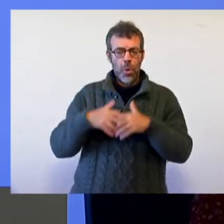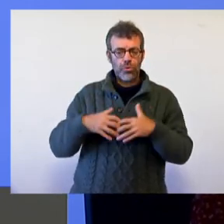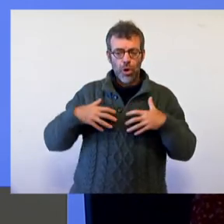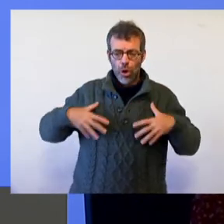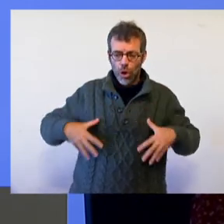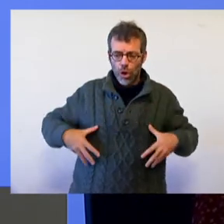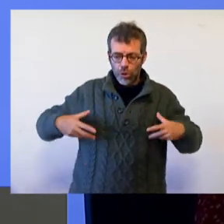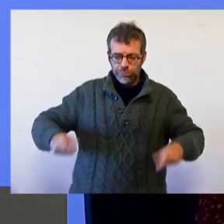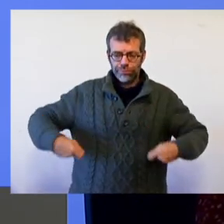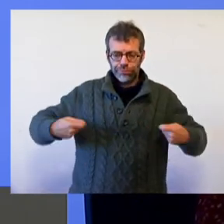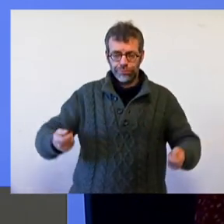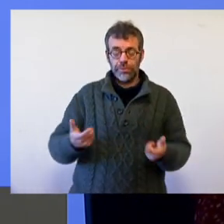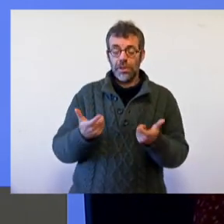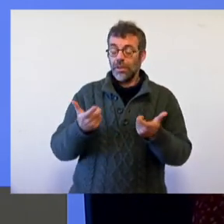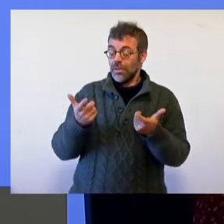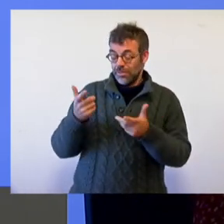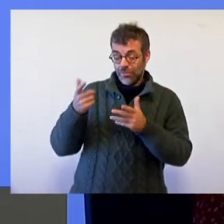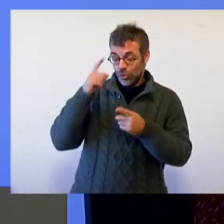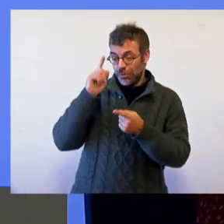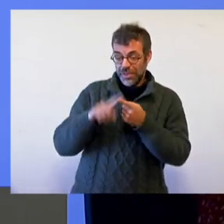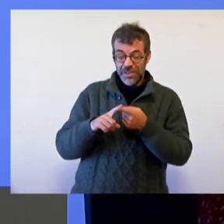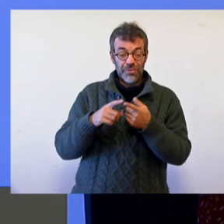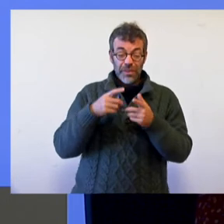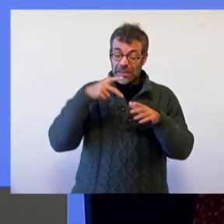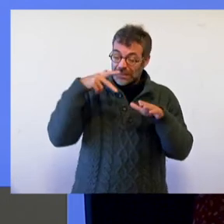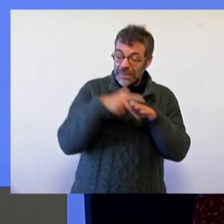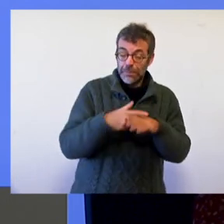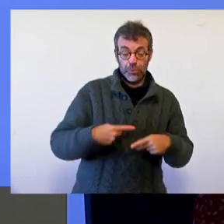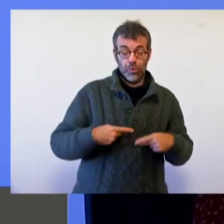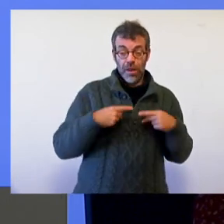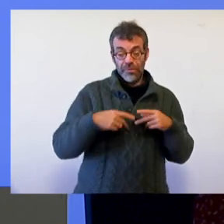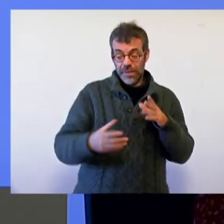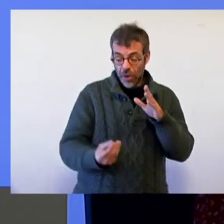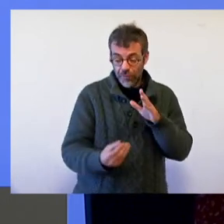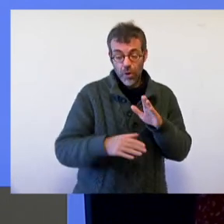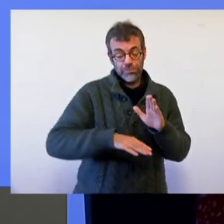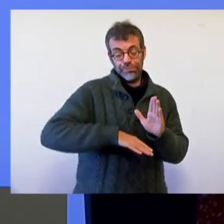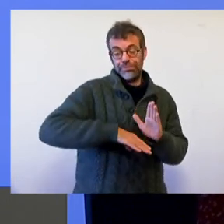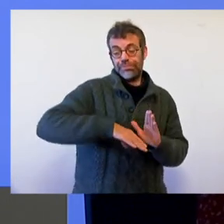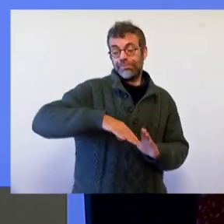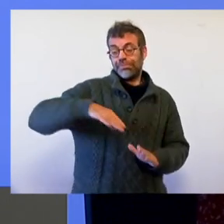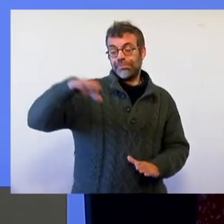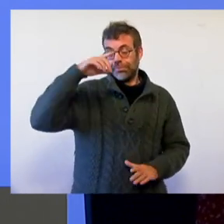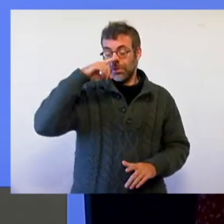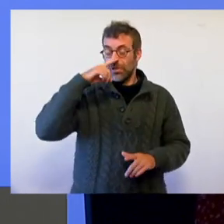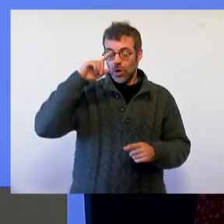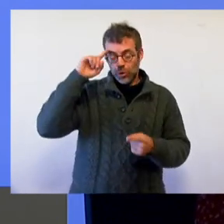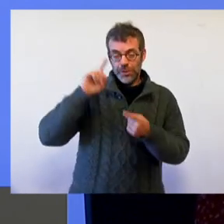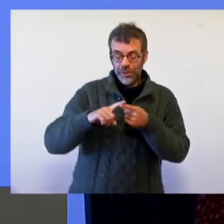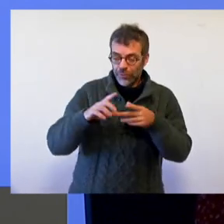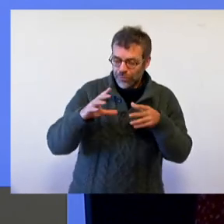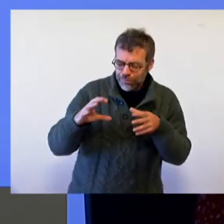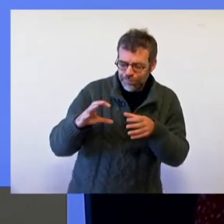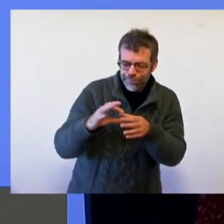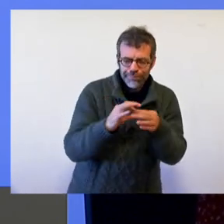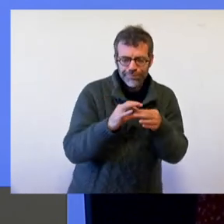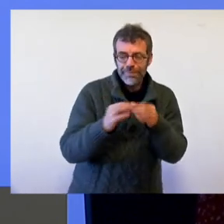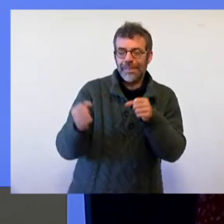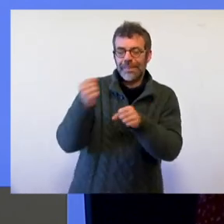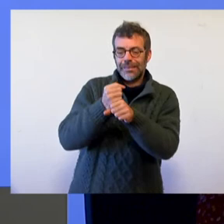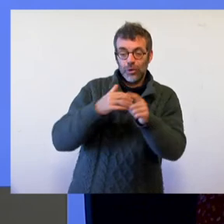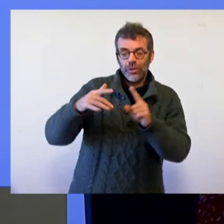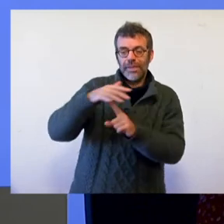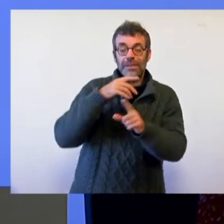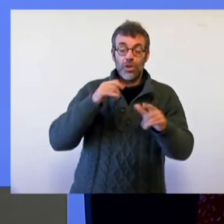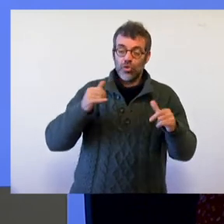jours de la vie, les premières années de la vie, faire société, que les enfants apprennent à jouer, à rire ensemble. Et